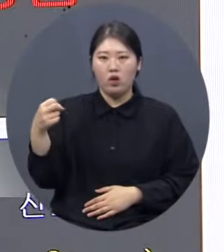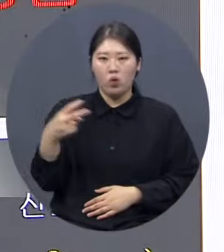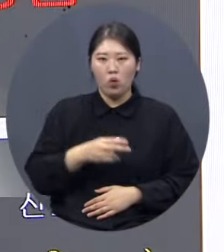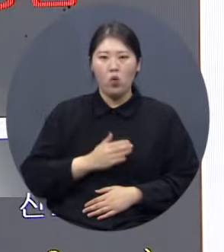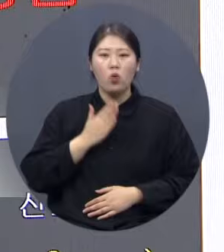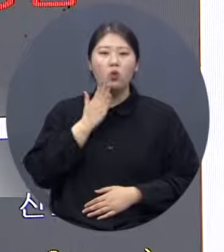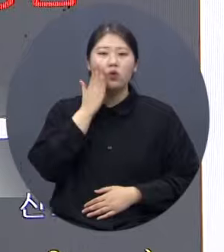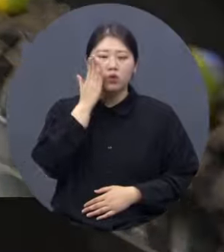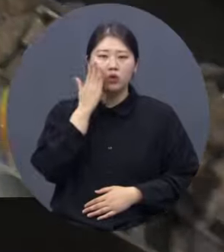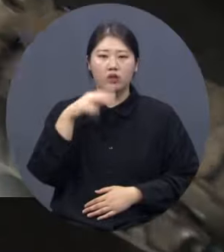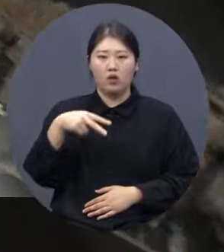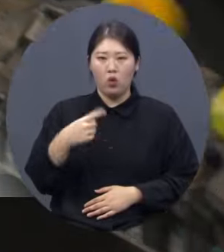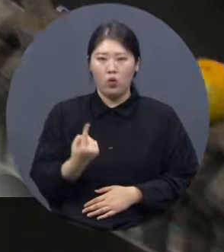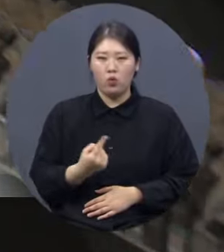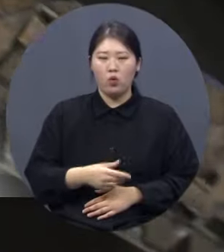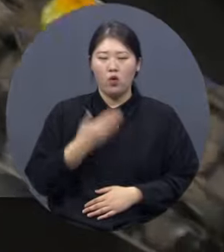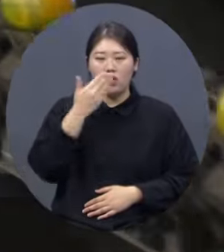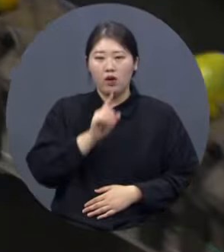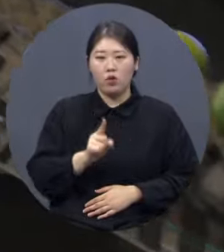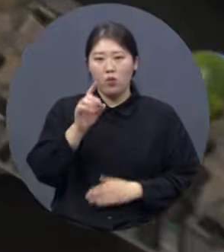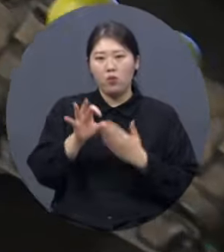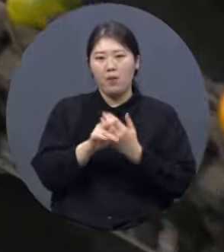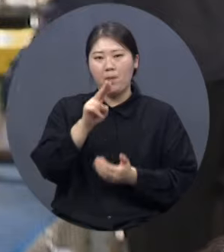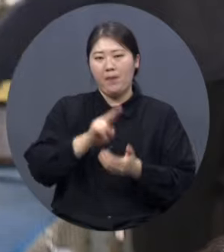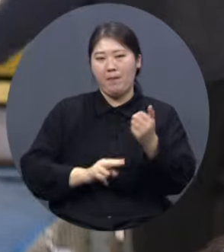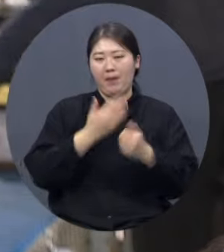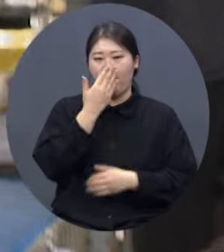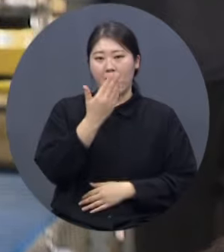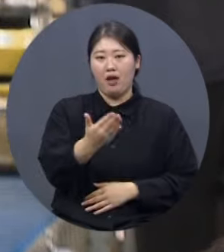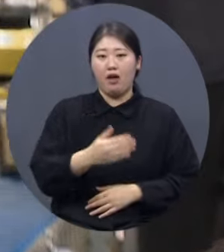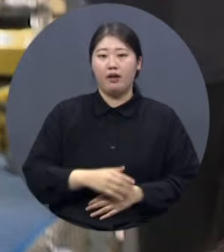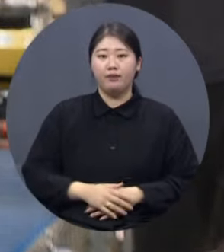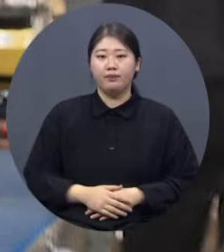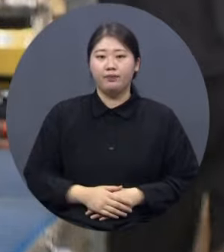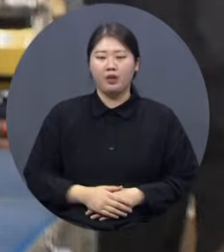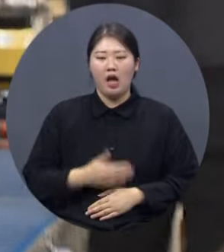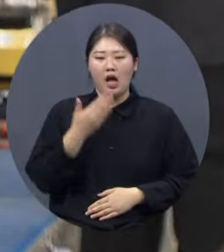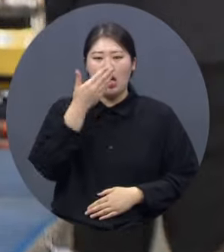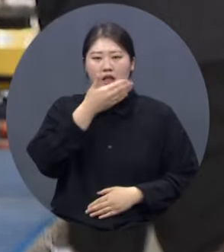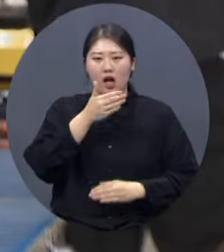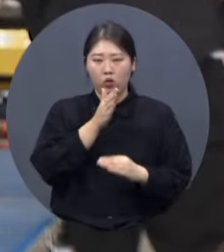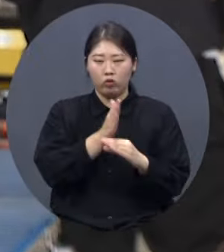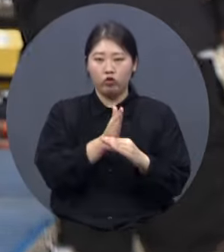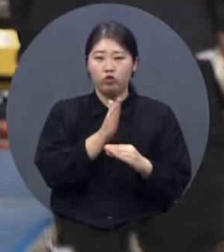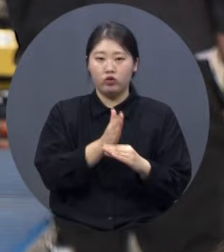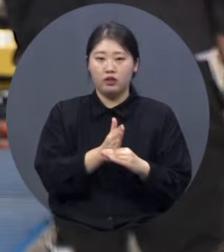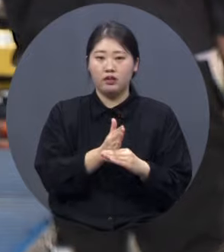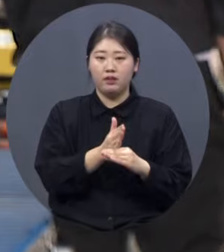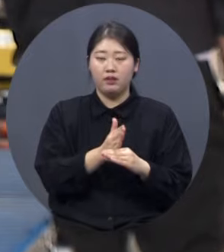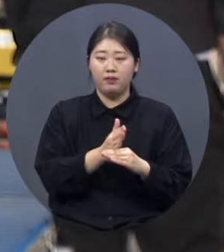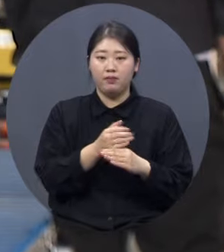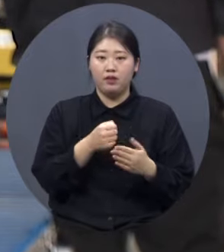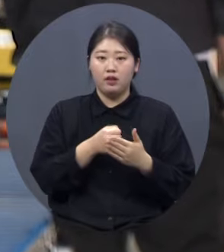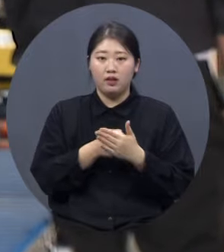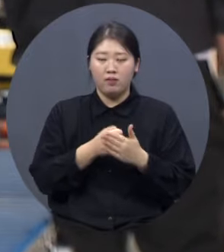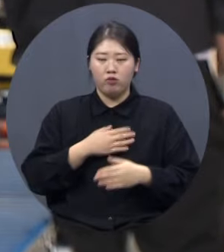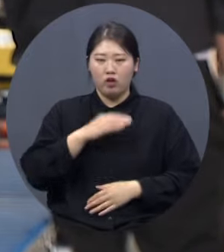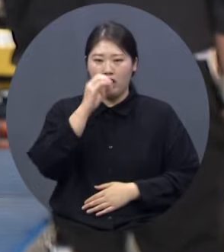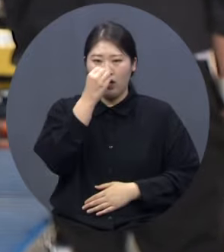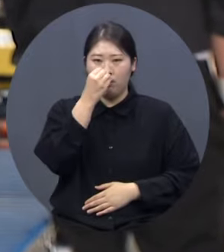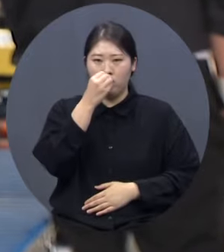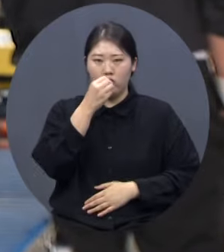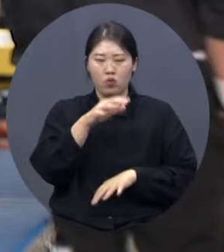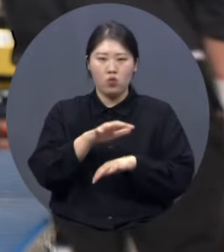당도 기준을 넘으면 시장에 내놓을 수 있습니다. 당도로 유지를 하면서 우리 제 감귤 농가에는 큰